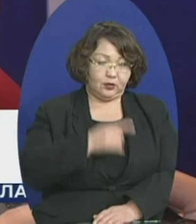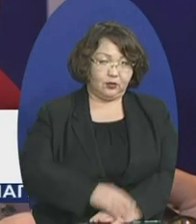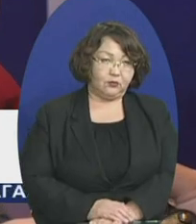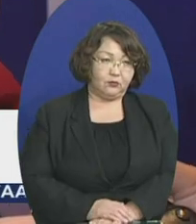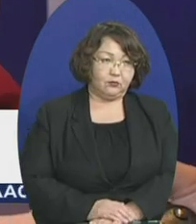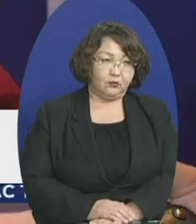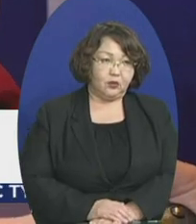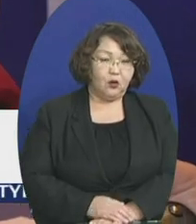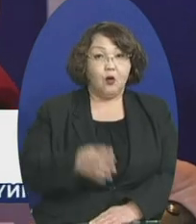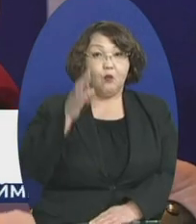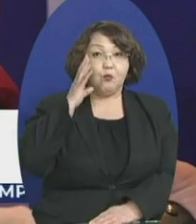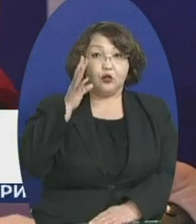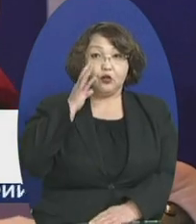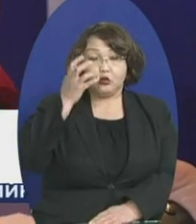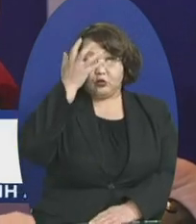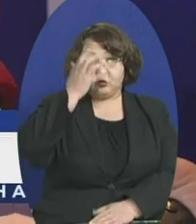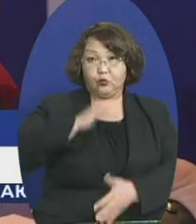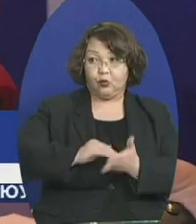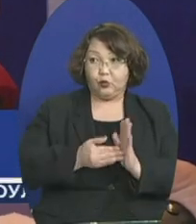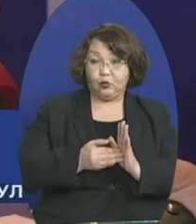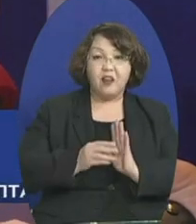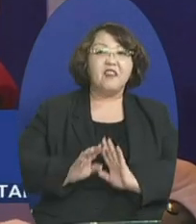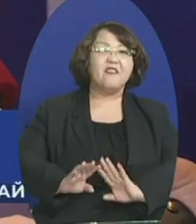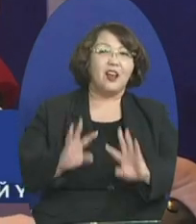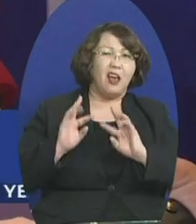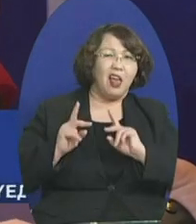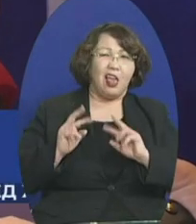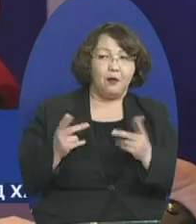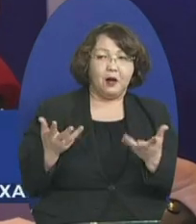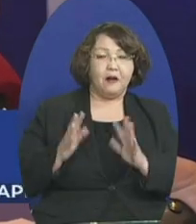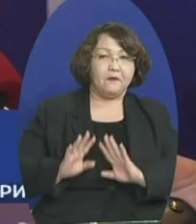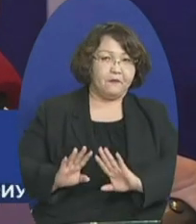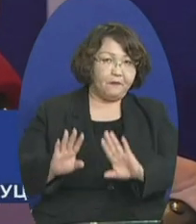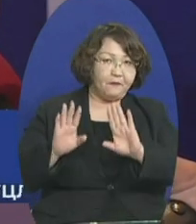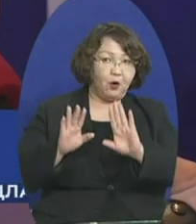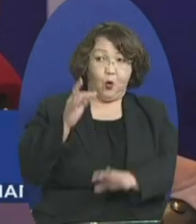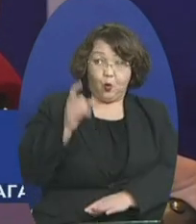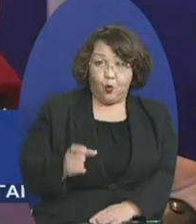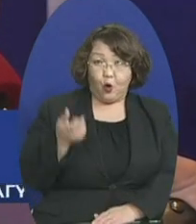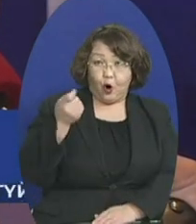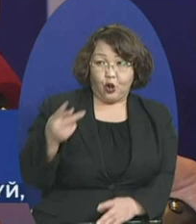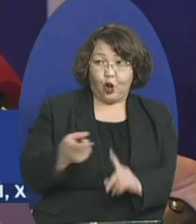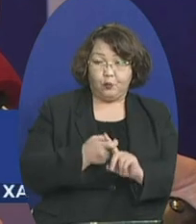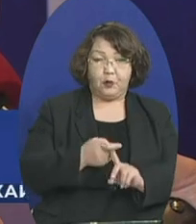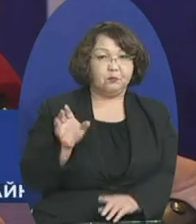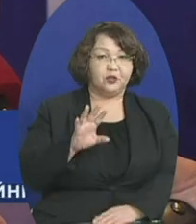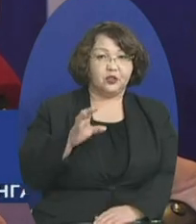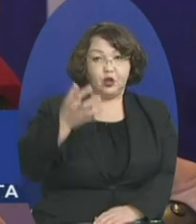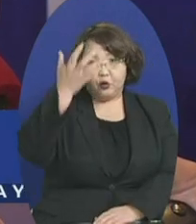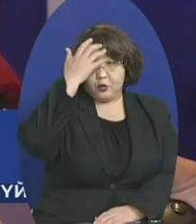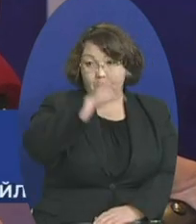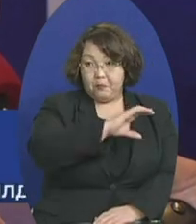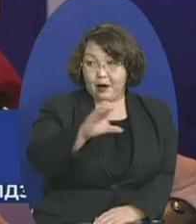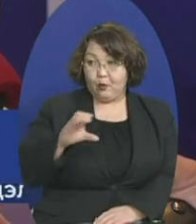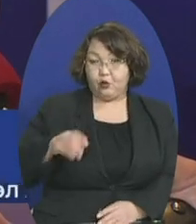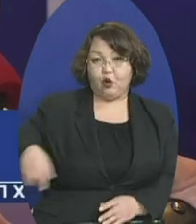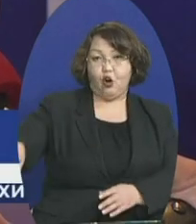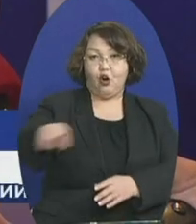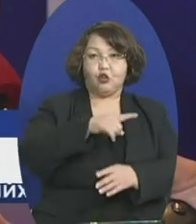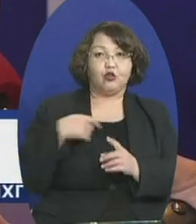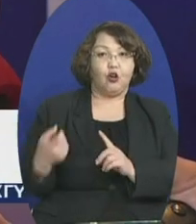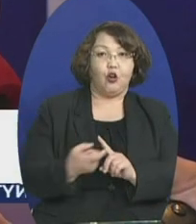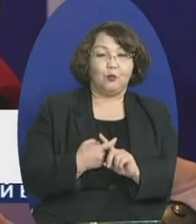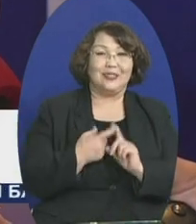Бодлого тогтвортой байгаасаа тэгээд хүнээс хамаардаг үгүй байгаасаа хоорондоо төрийн байгууллагууд уялдаатай байгаасаа